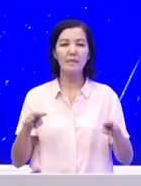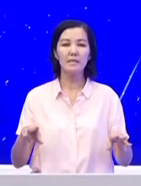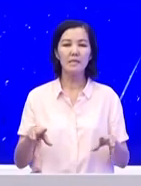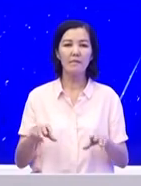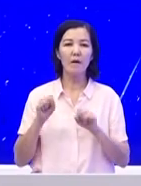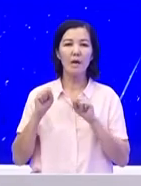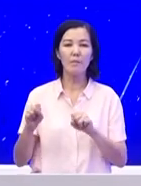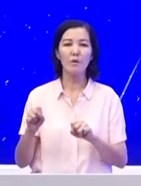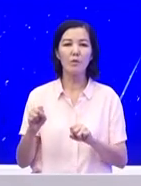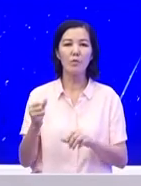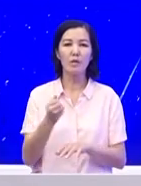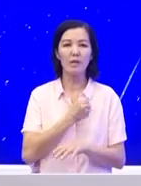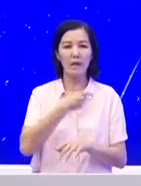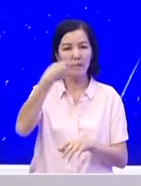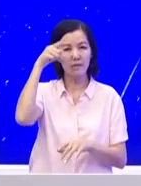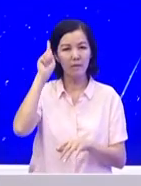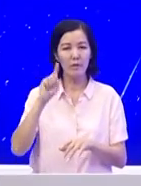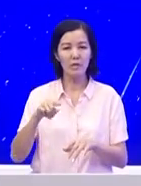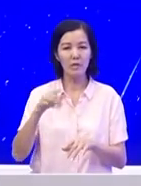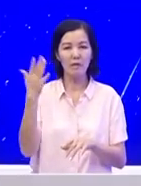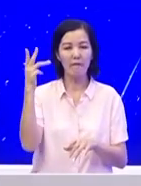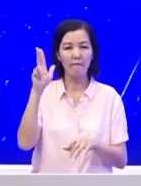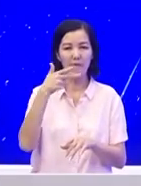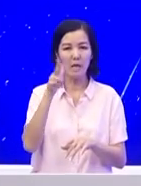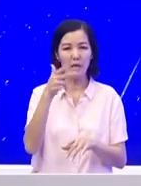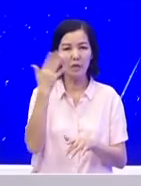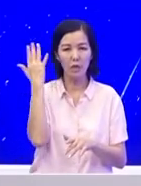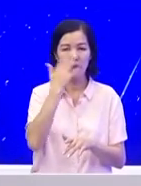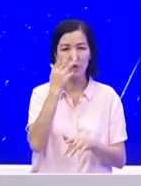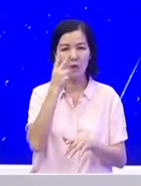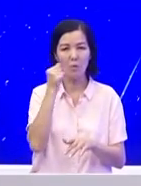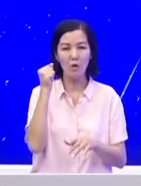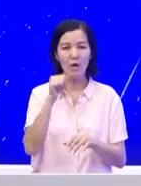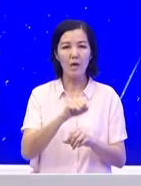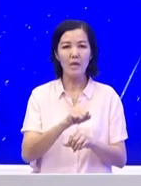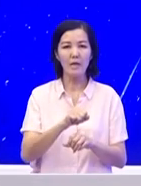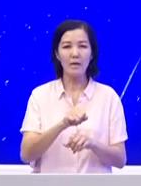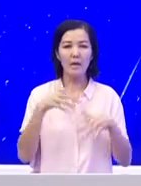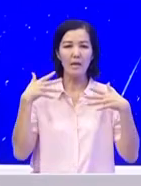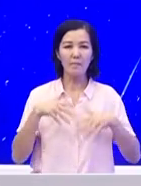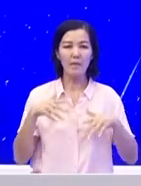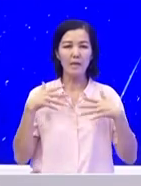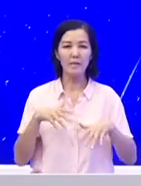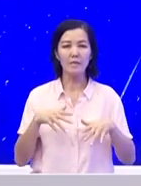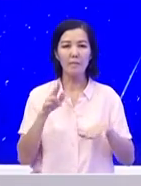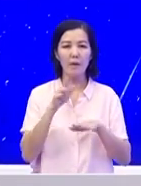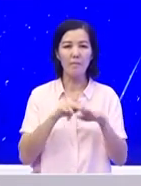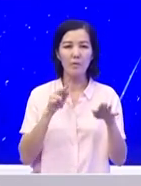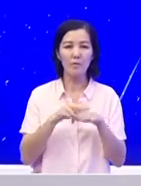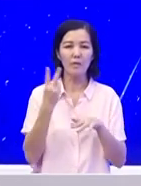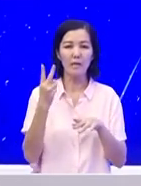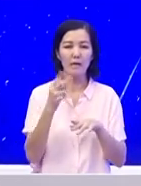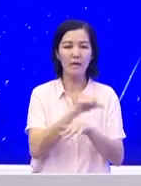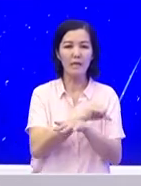Министерство обороны Азербайджана обнародовало видео, на котором, как сообщается, показан удар по армянскому опорному пункту на границе двух стран.